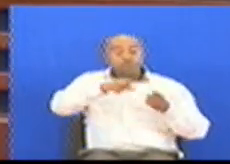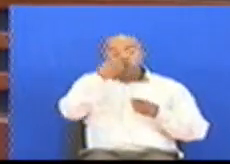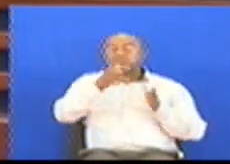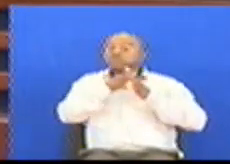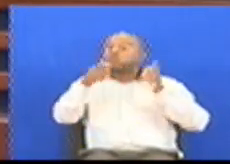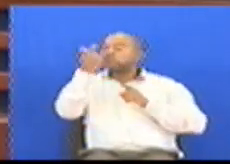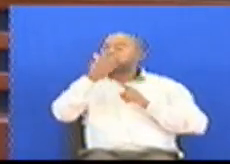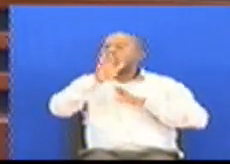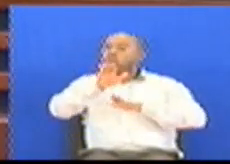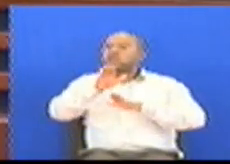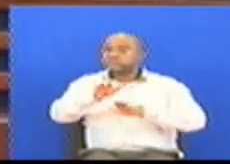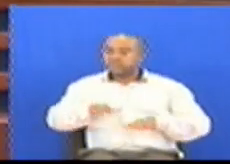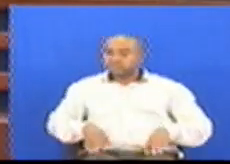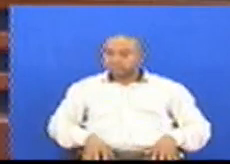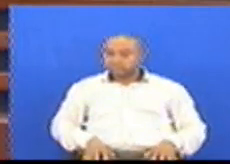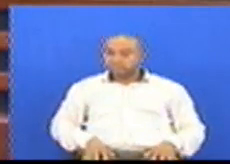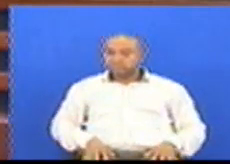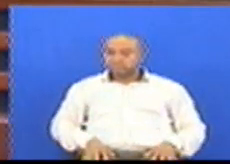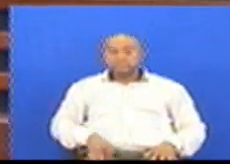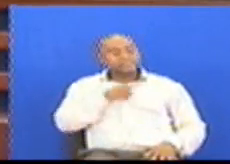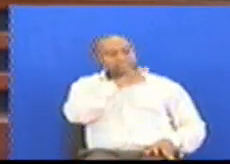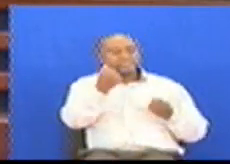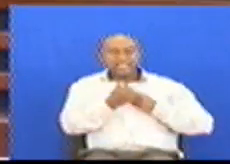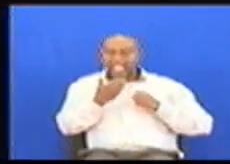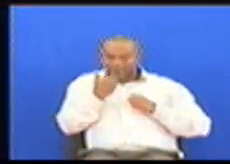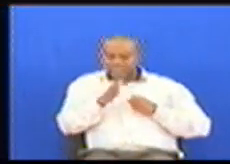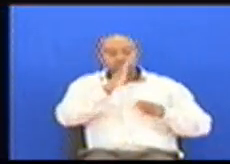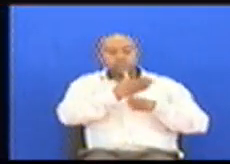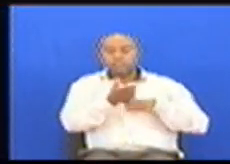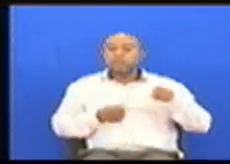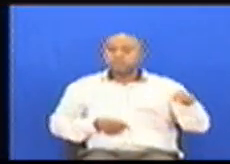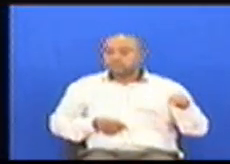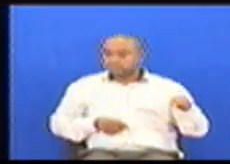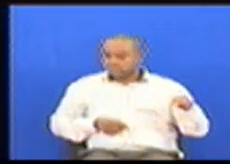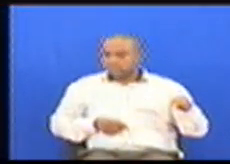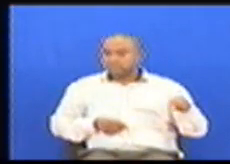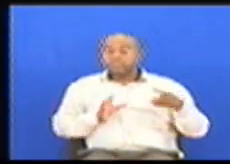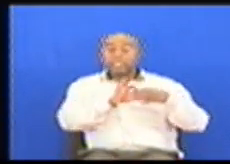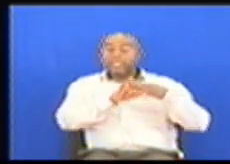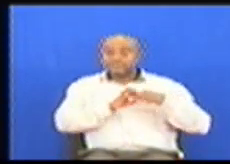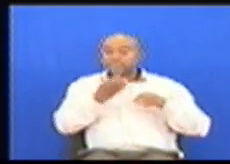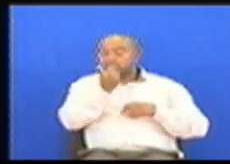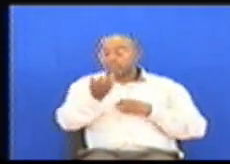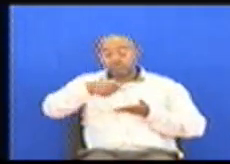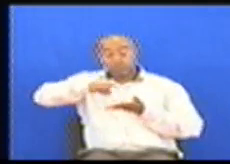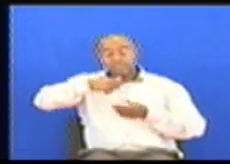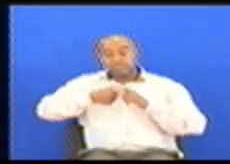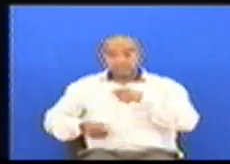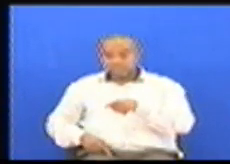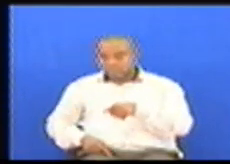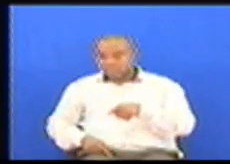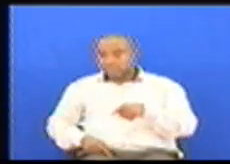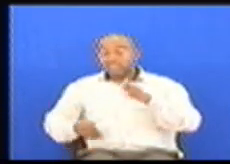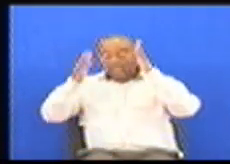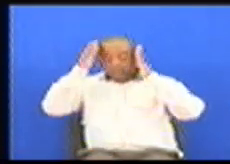Jafu. Em, gari hili liende haraka, DC wangu naye ajisikie kama anafanya kazi mjini akishirikiana na mtoto wa mjini. Na mheshimiwa